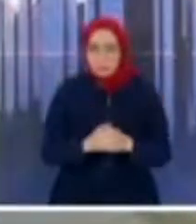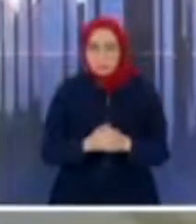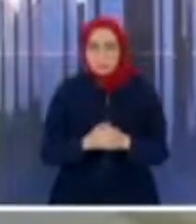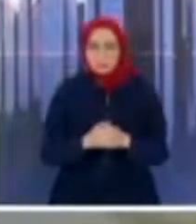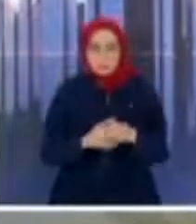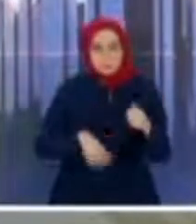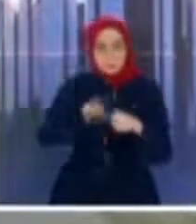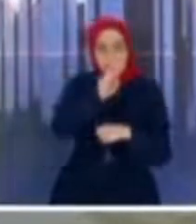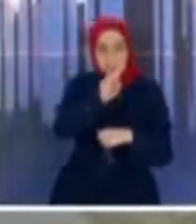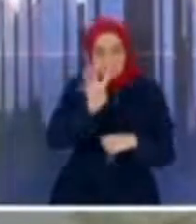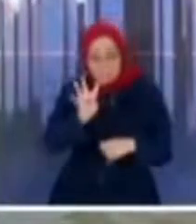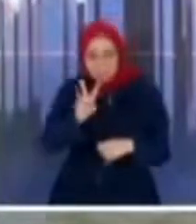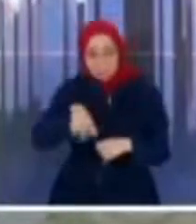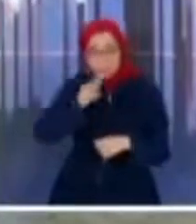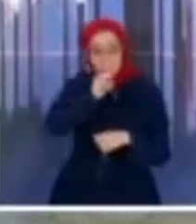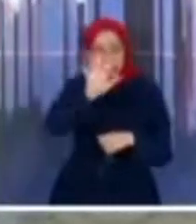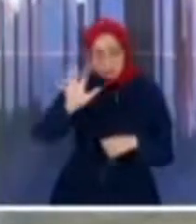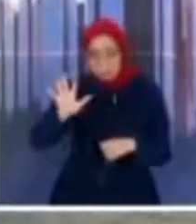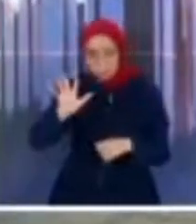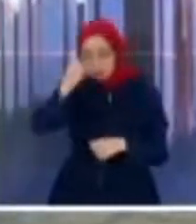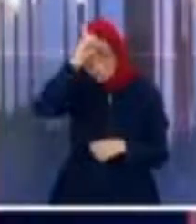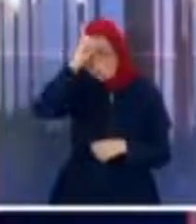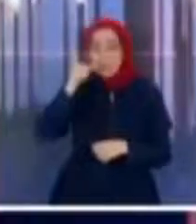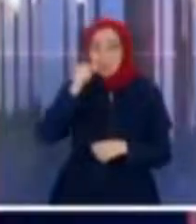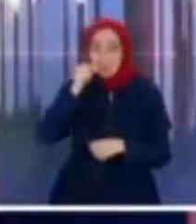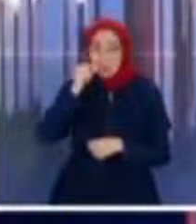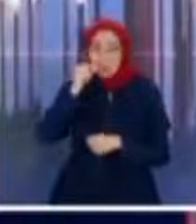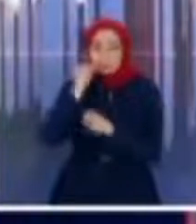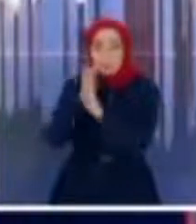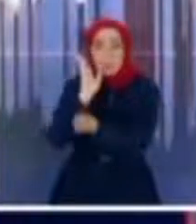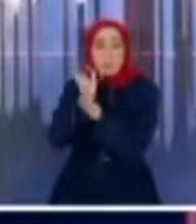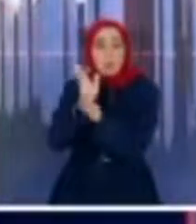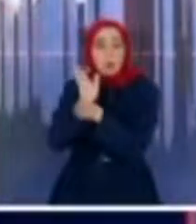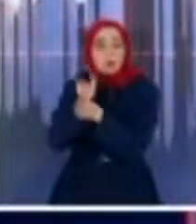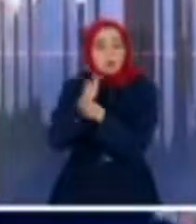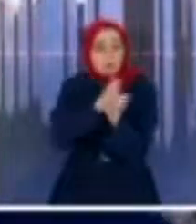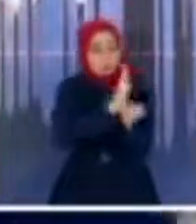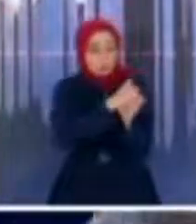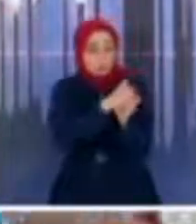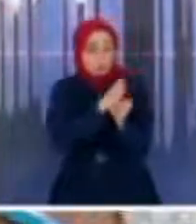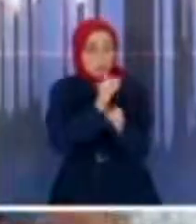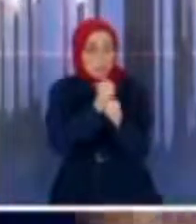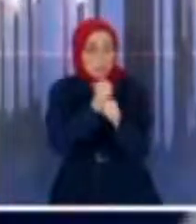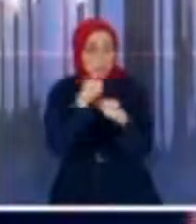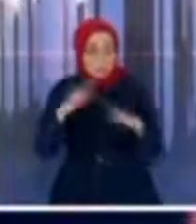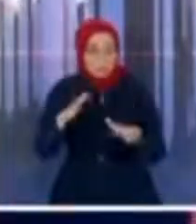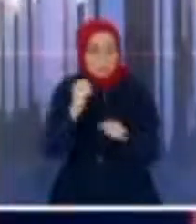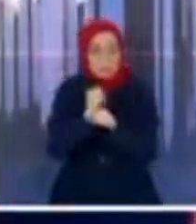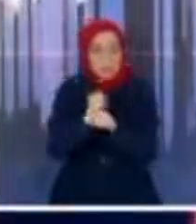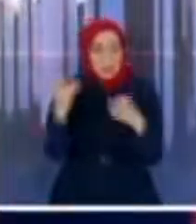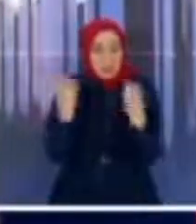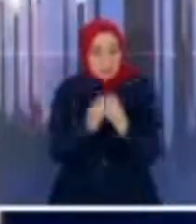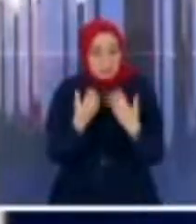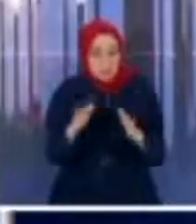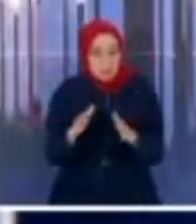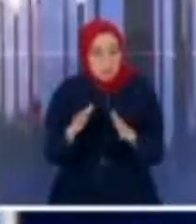2014-2015 فما ان غران رياليزاتور المان جي وقتها عملت معاهم انا كبروديوسر في الحقيقه، مشينا